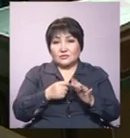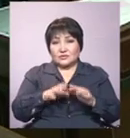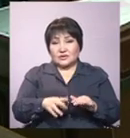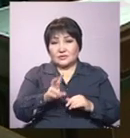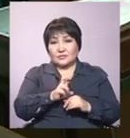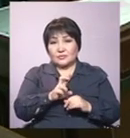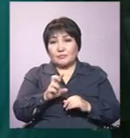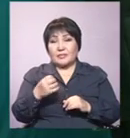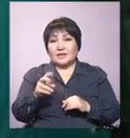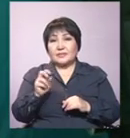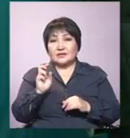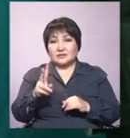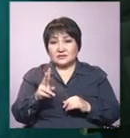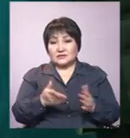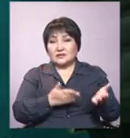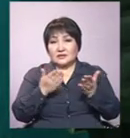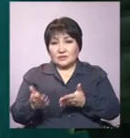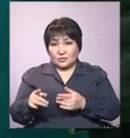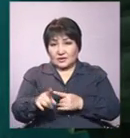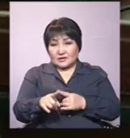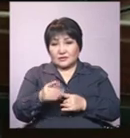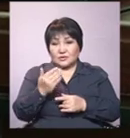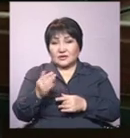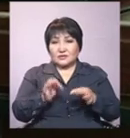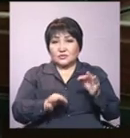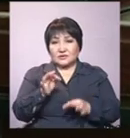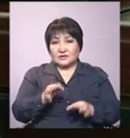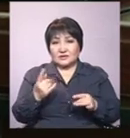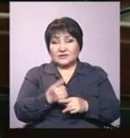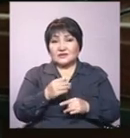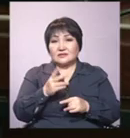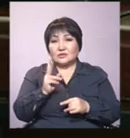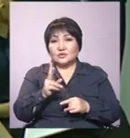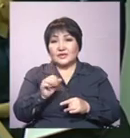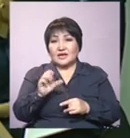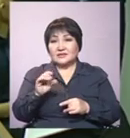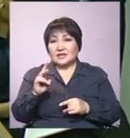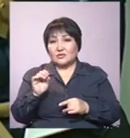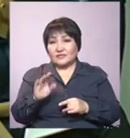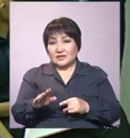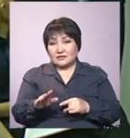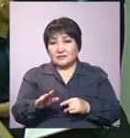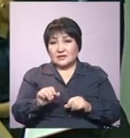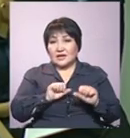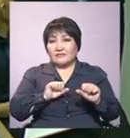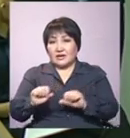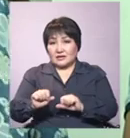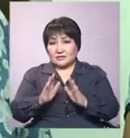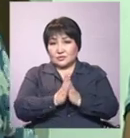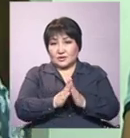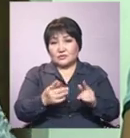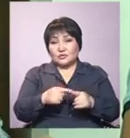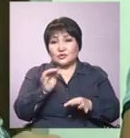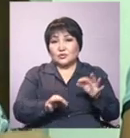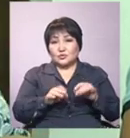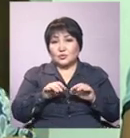шақыртылды. Олардың келуін судьядан жалғыз күдікті Тойчебеков Асамовтың адвокаты сұраған. Өйткені сот отырысы кезінде